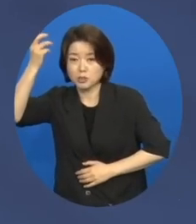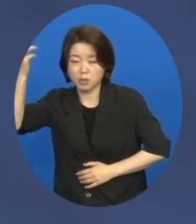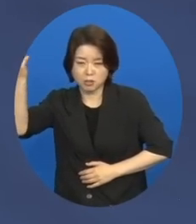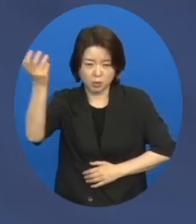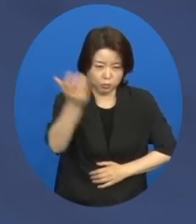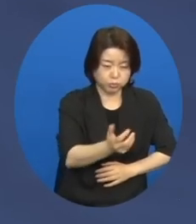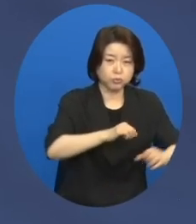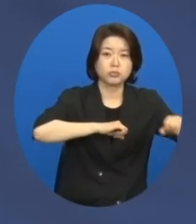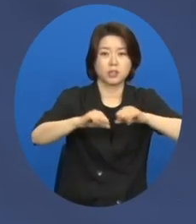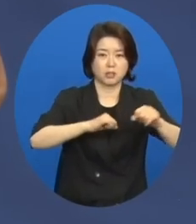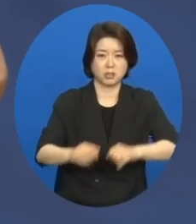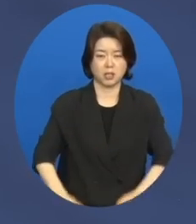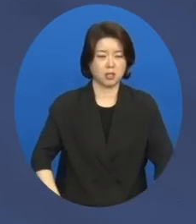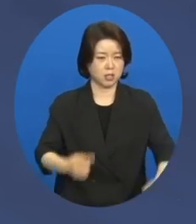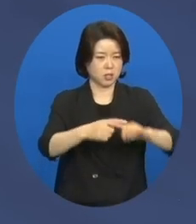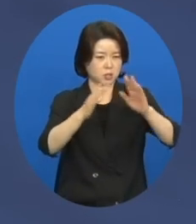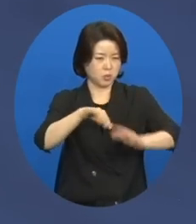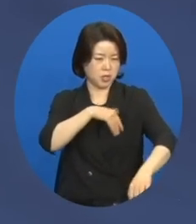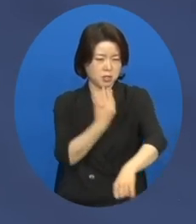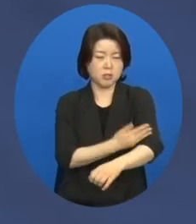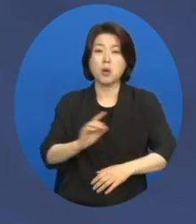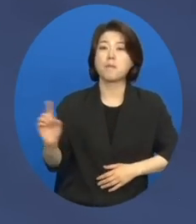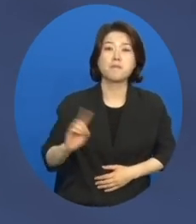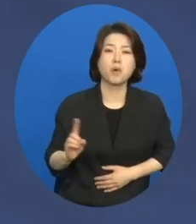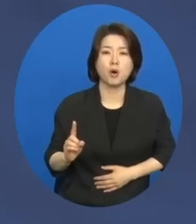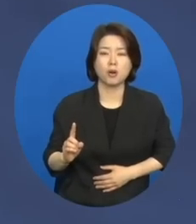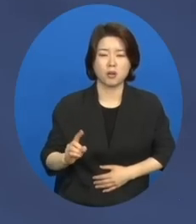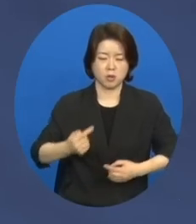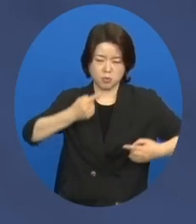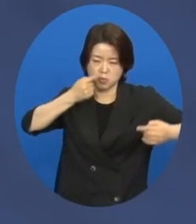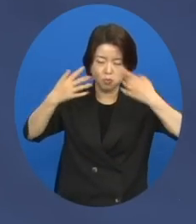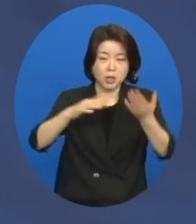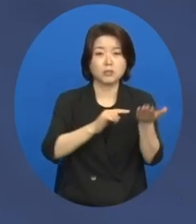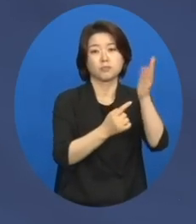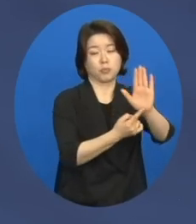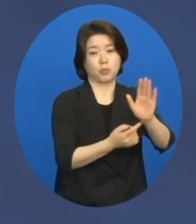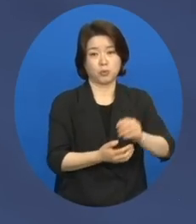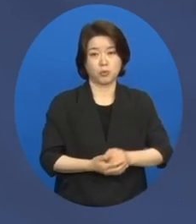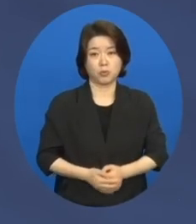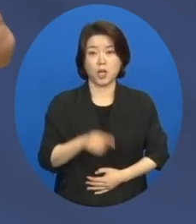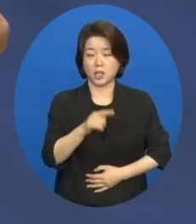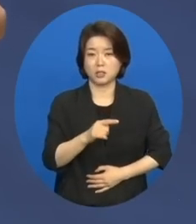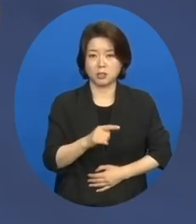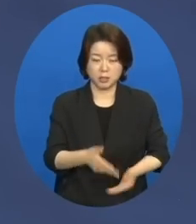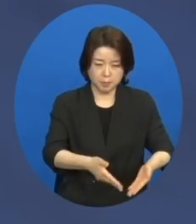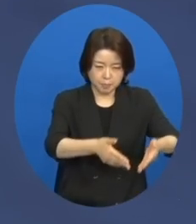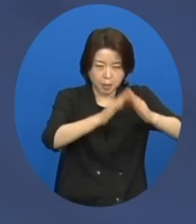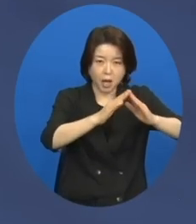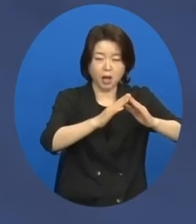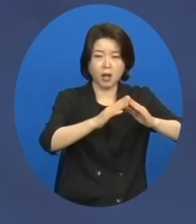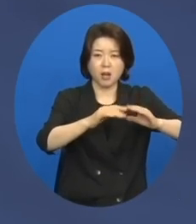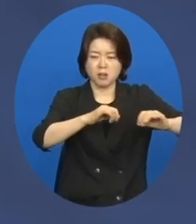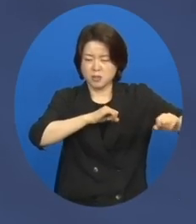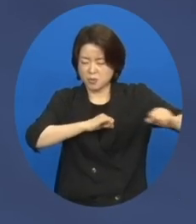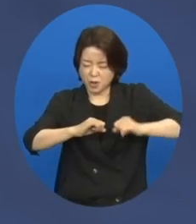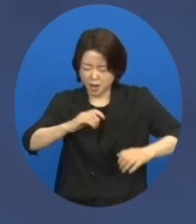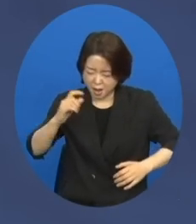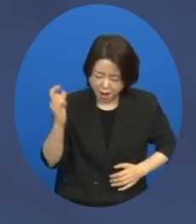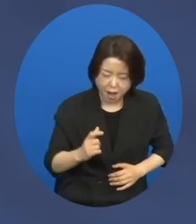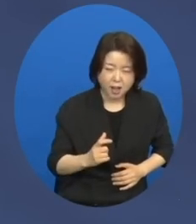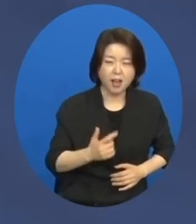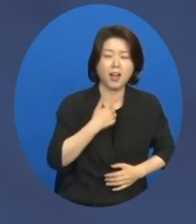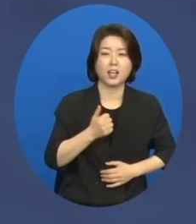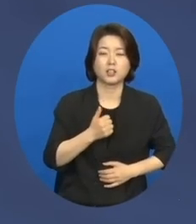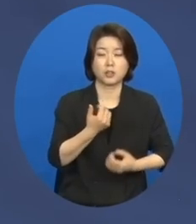역사하셔서 교회의 능력이 어떤 것인지를 역력히 보여주었습니다. 이렇게 생겨난 역동적인 교회,